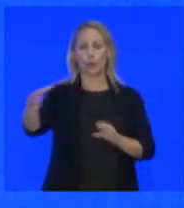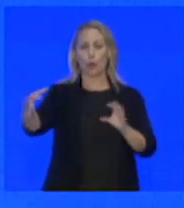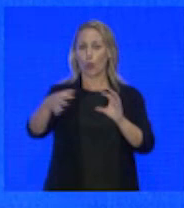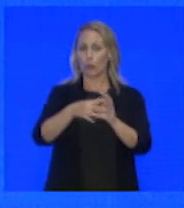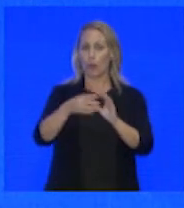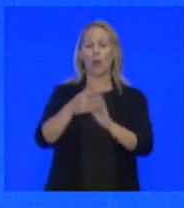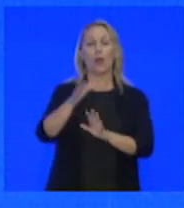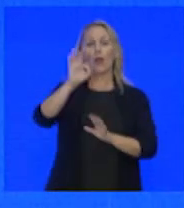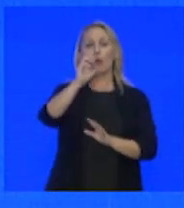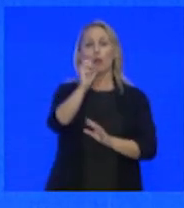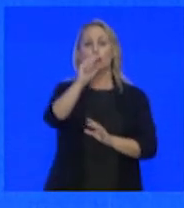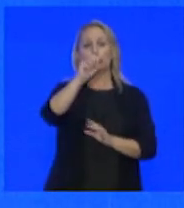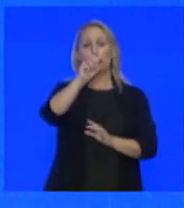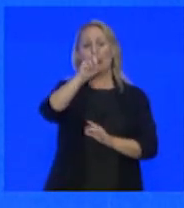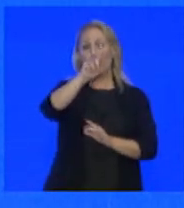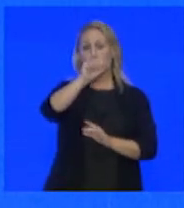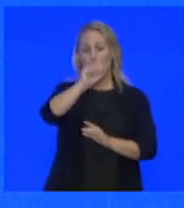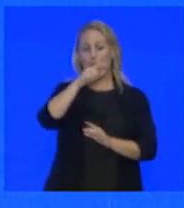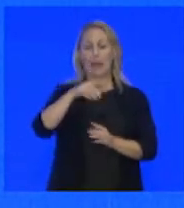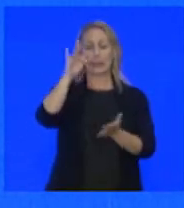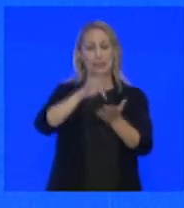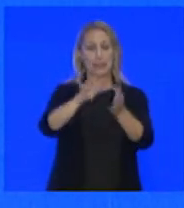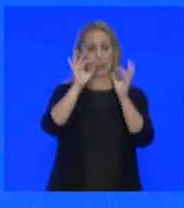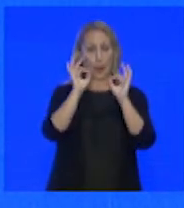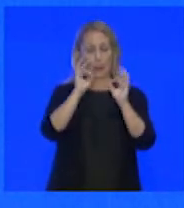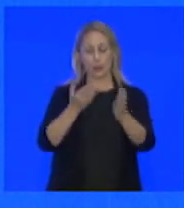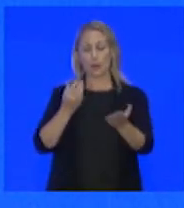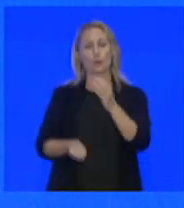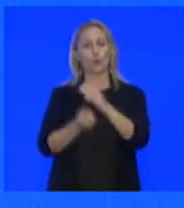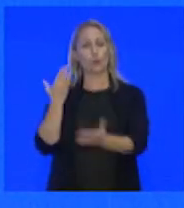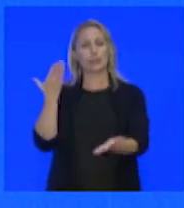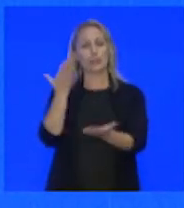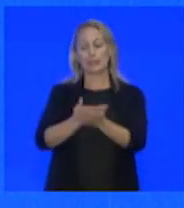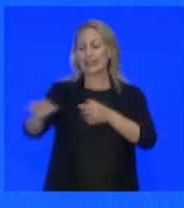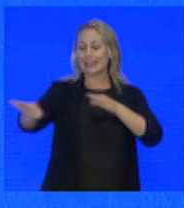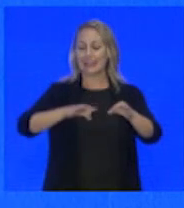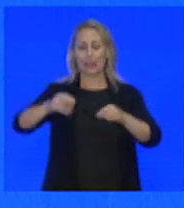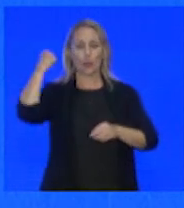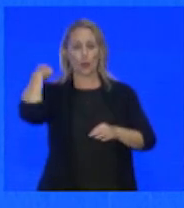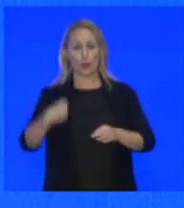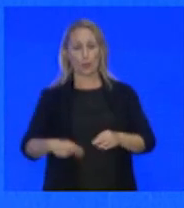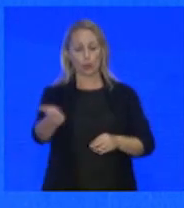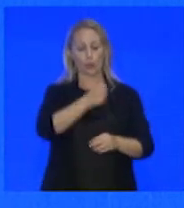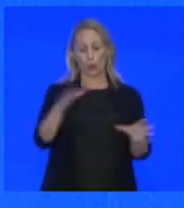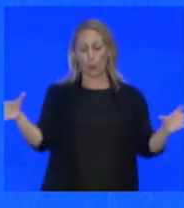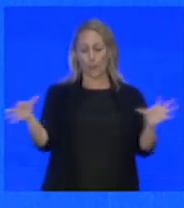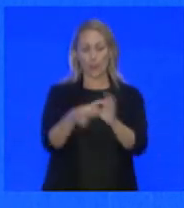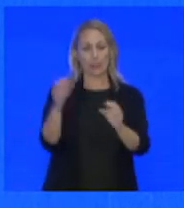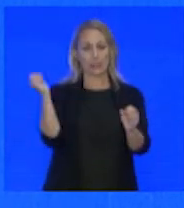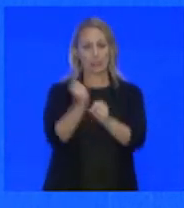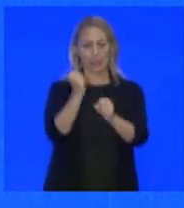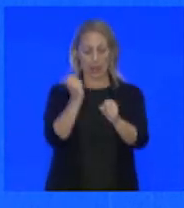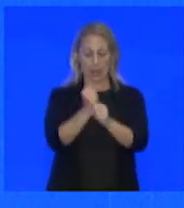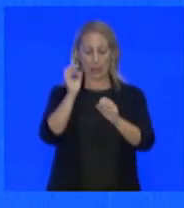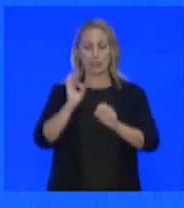ΦΟΣΔΑ Κεντρικής Μακεδονίας υποβάλλει ένα νέο σχέδιο για σύμπραξη δημοσίου και ιδιωτικού τομέα για την κάλυψη